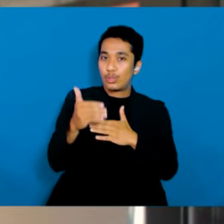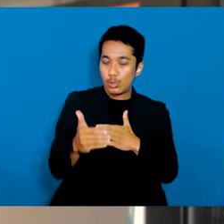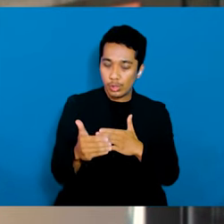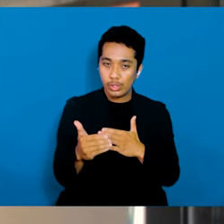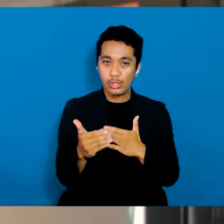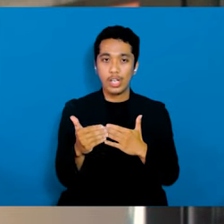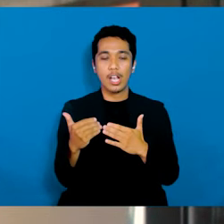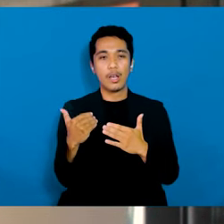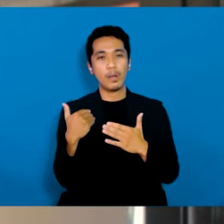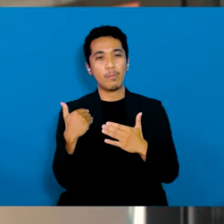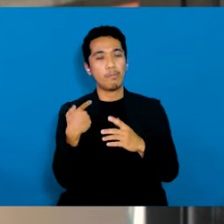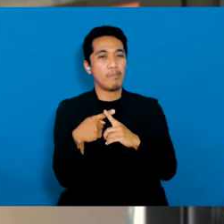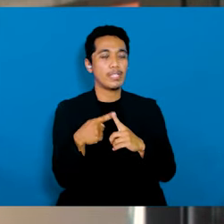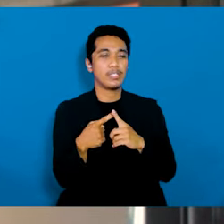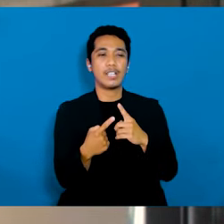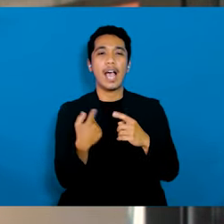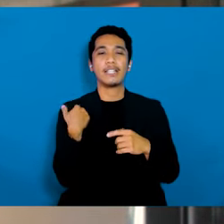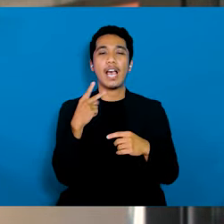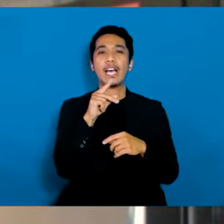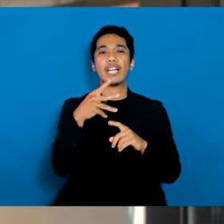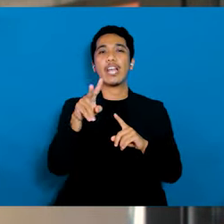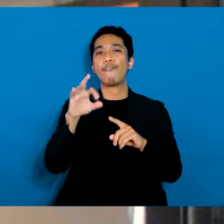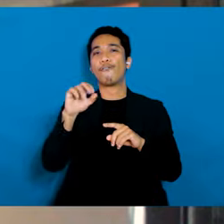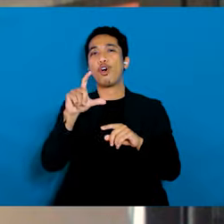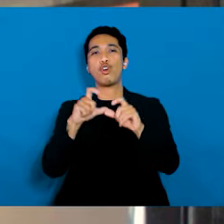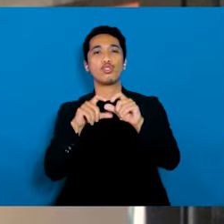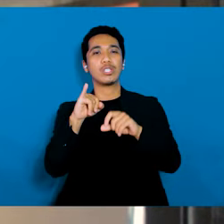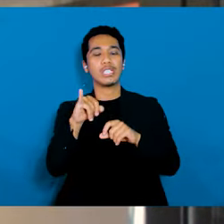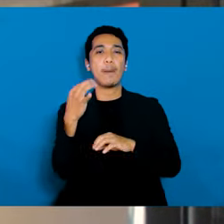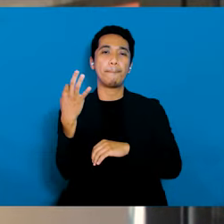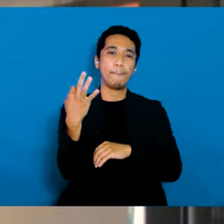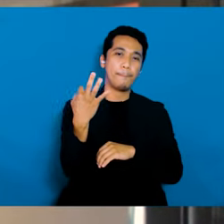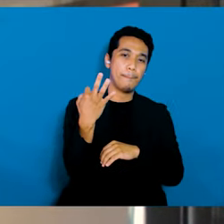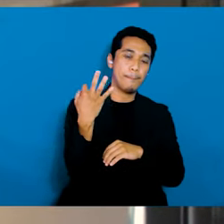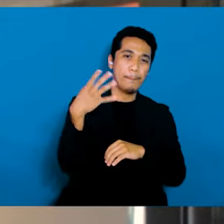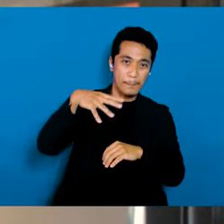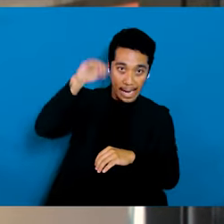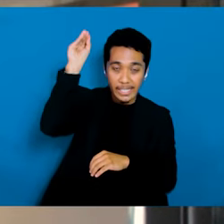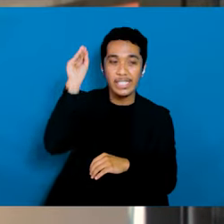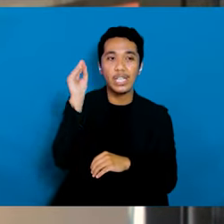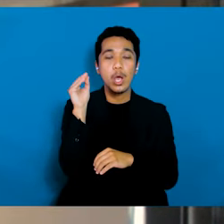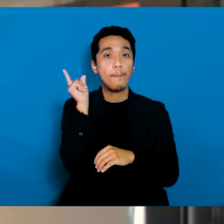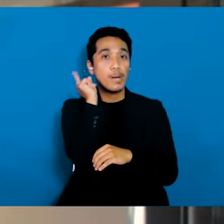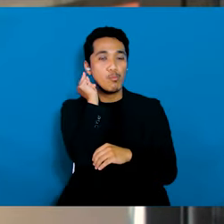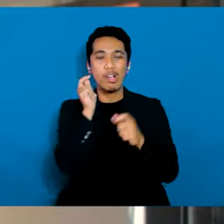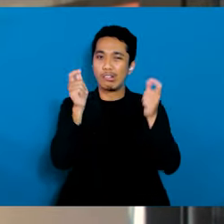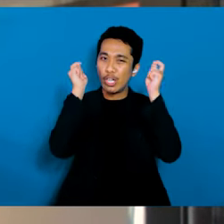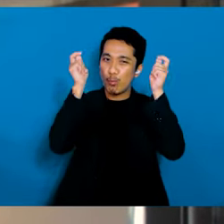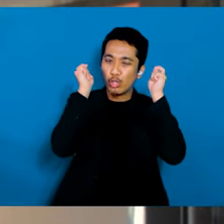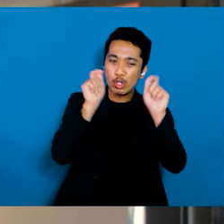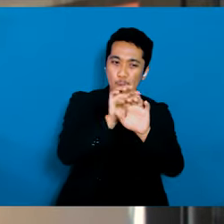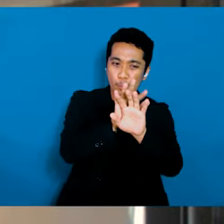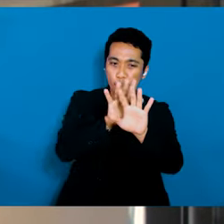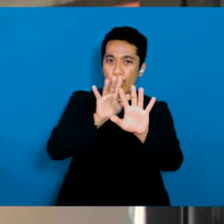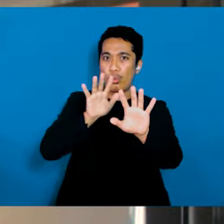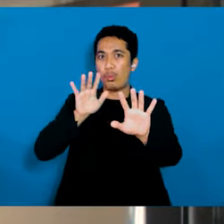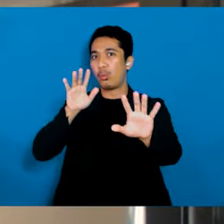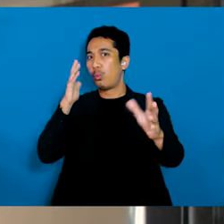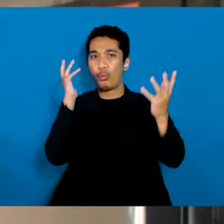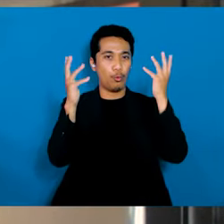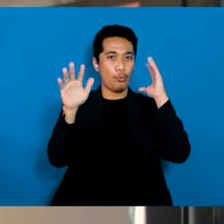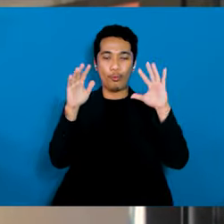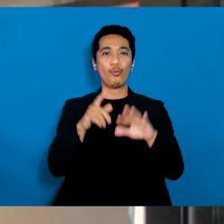1909. Kemudian dikuatkan dengan Revolusi Prancis, di mana perempuan-perempuan dari Prancis